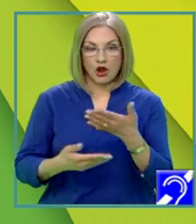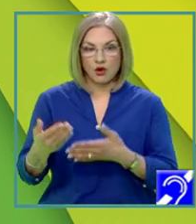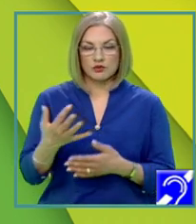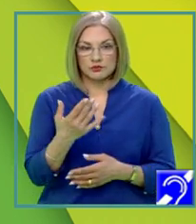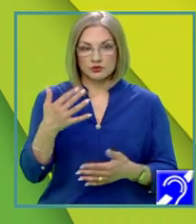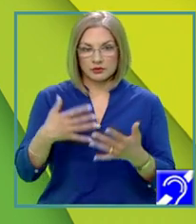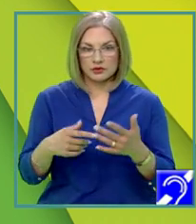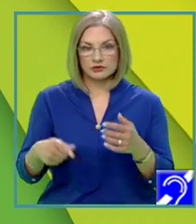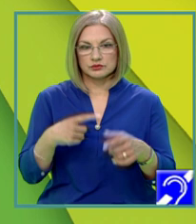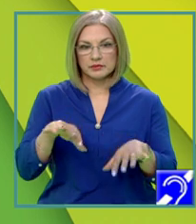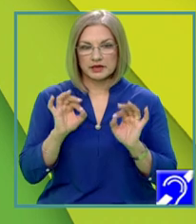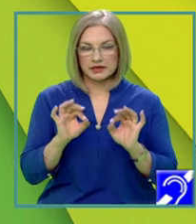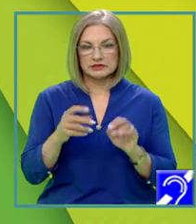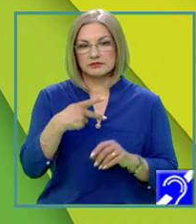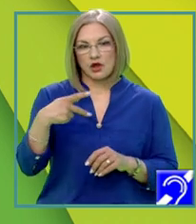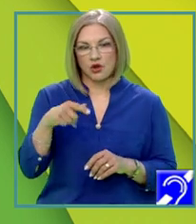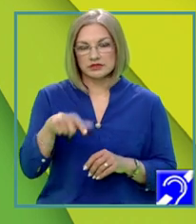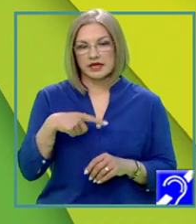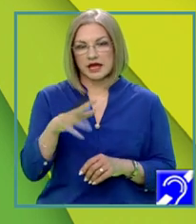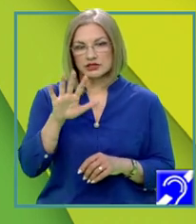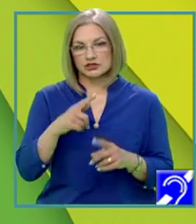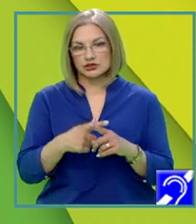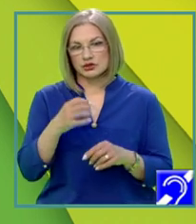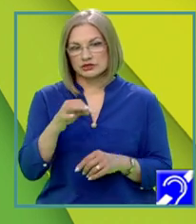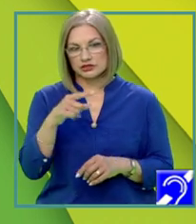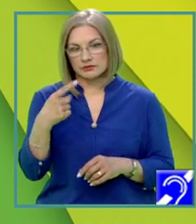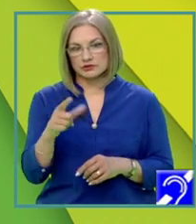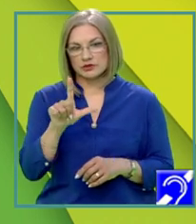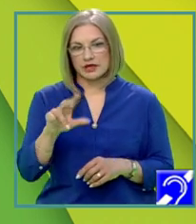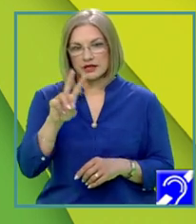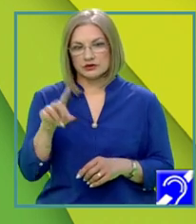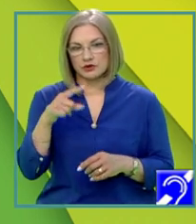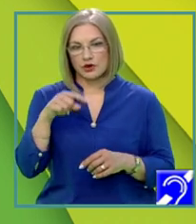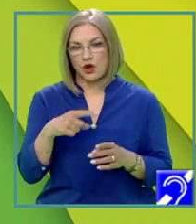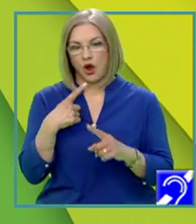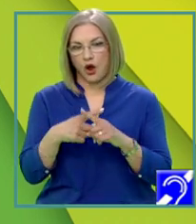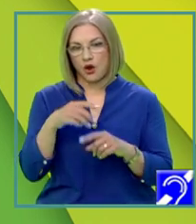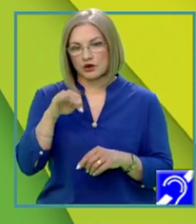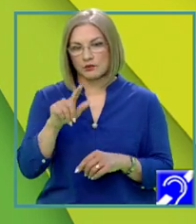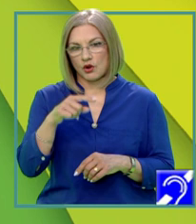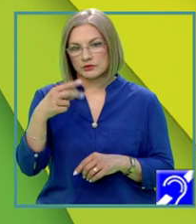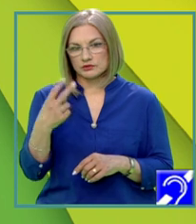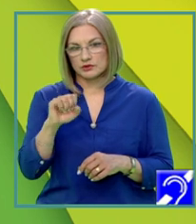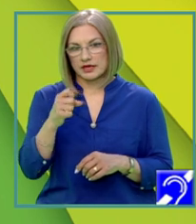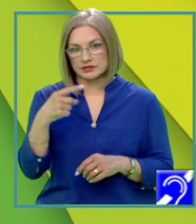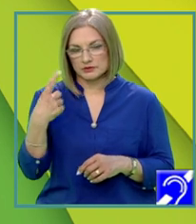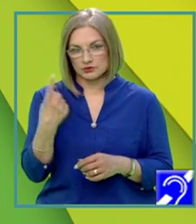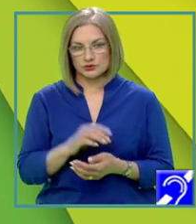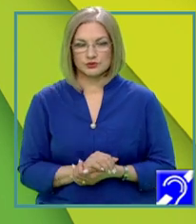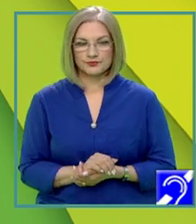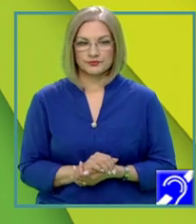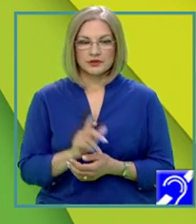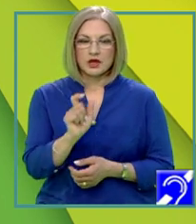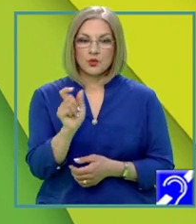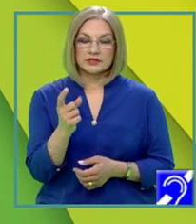de viteză cinci ori 10 la minus 1 litru pătrat urma la minus 2 ori secundă la minus 1 unitatea de măsură o ducem foarte simplu